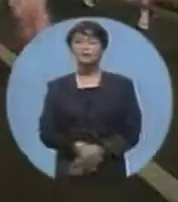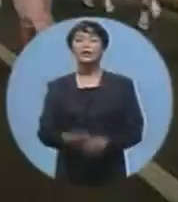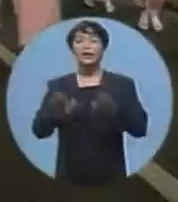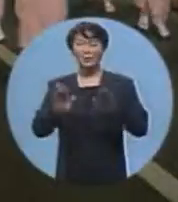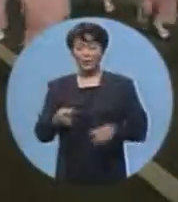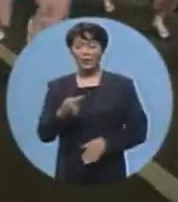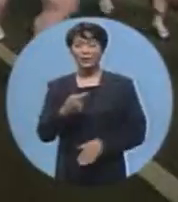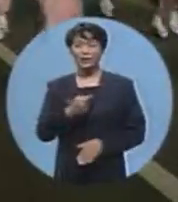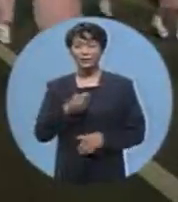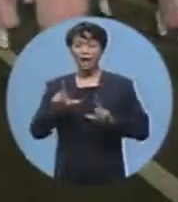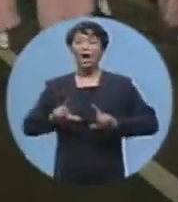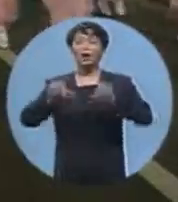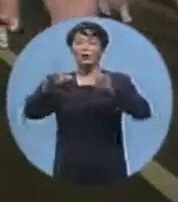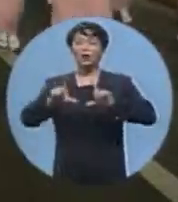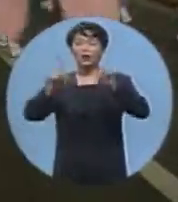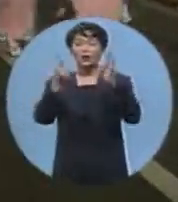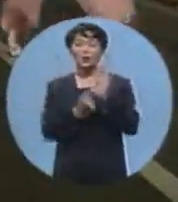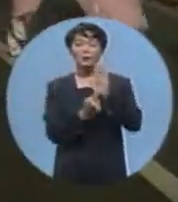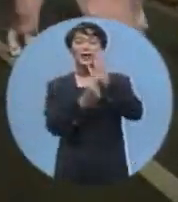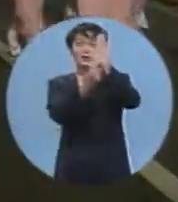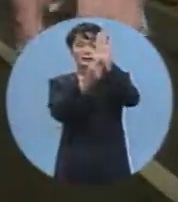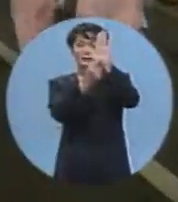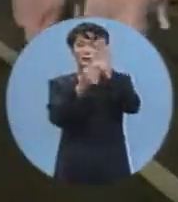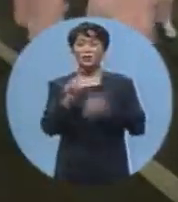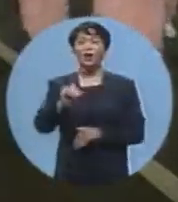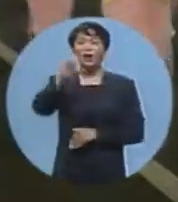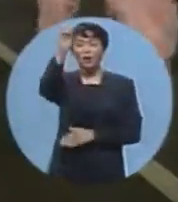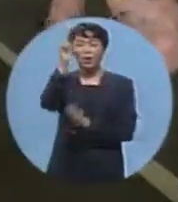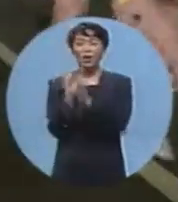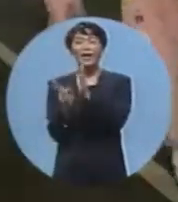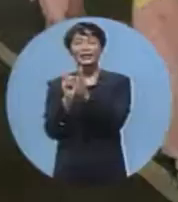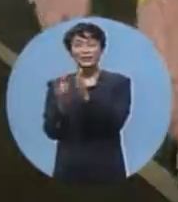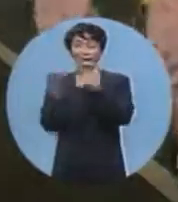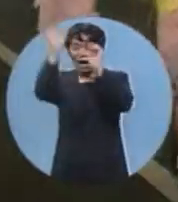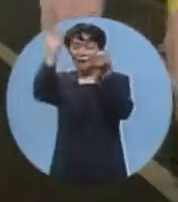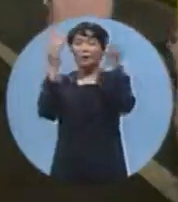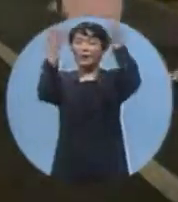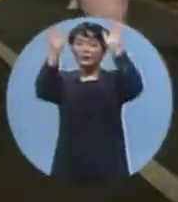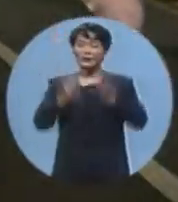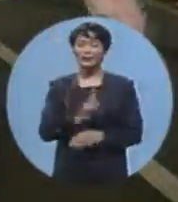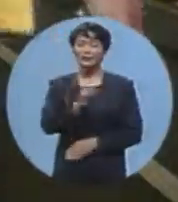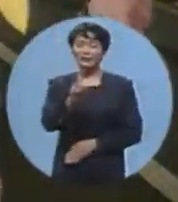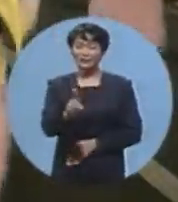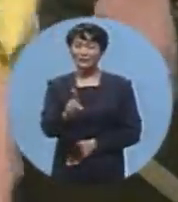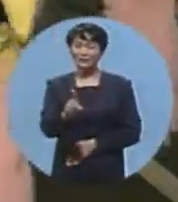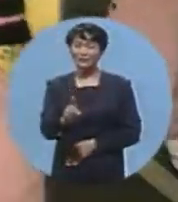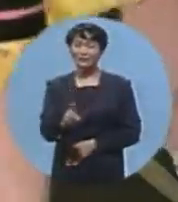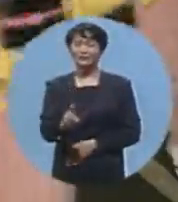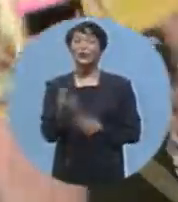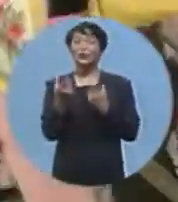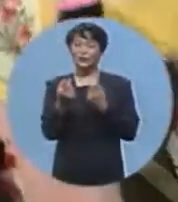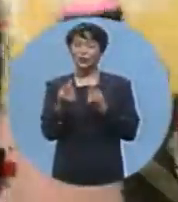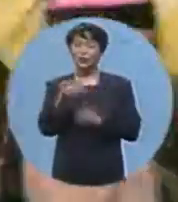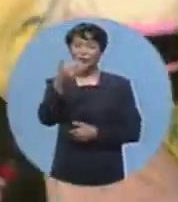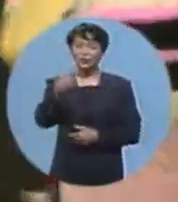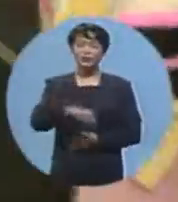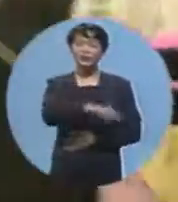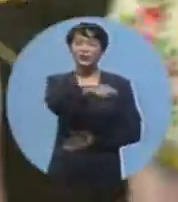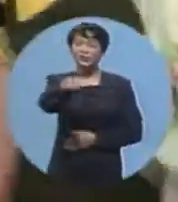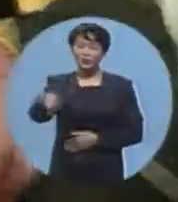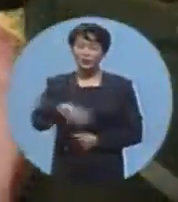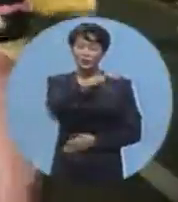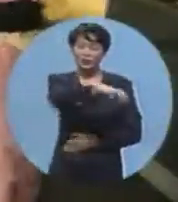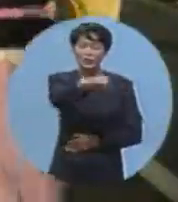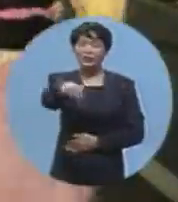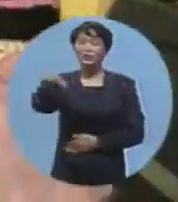今私は東京の名物となりました高円寺の阿波踊りの会場に来ております。このように区内の至る所でいろんな